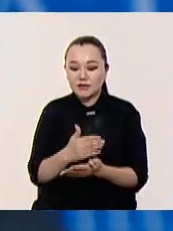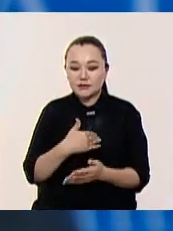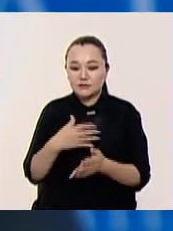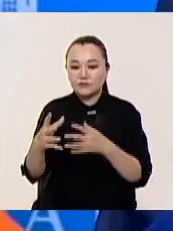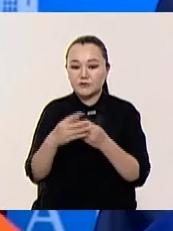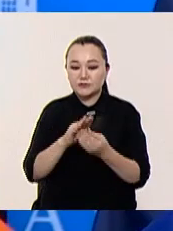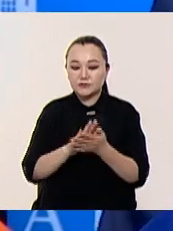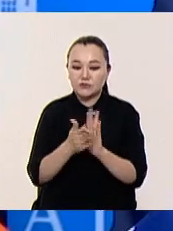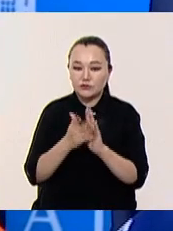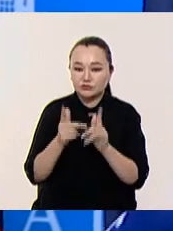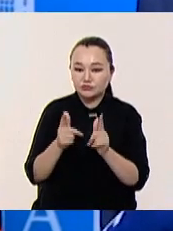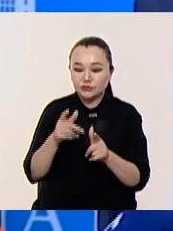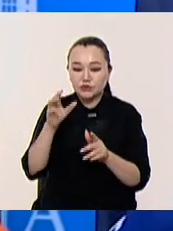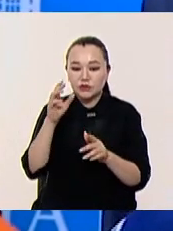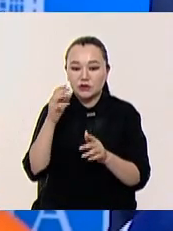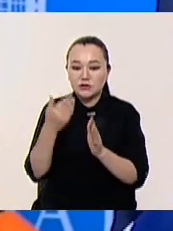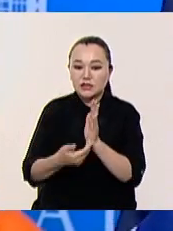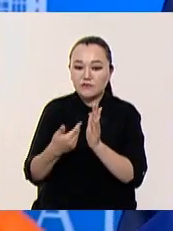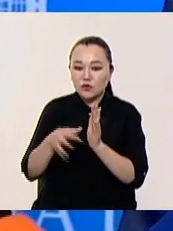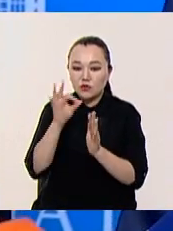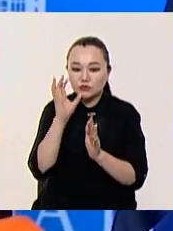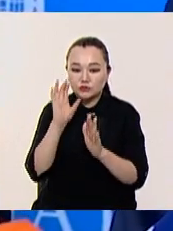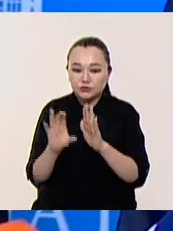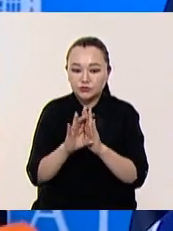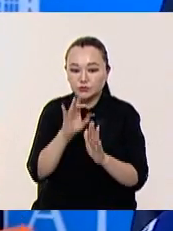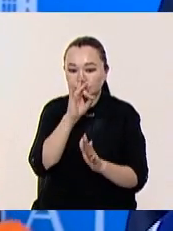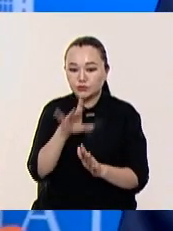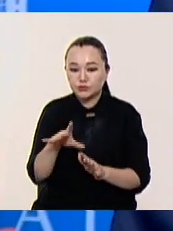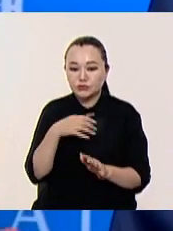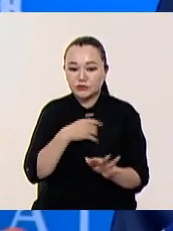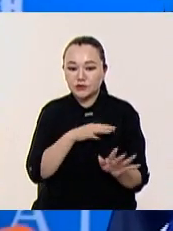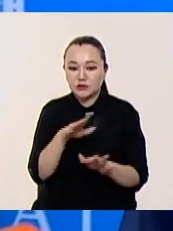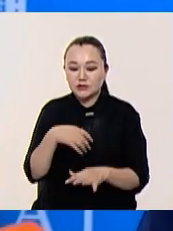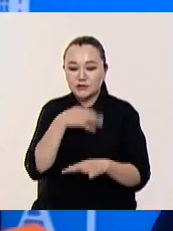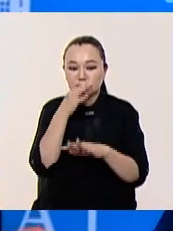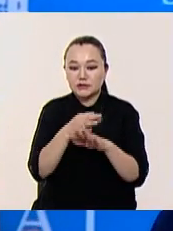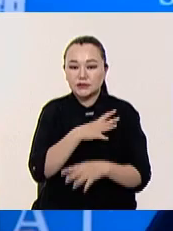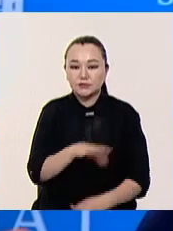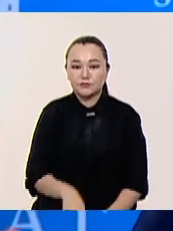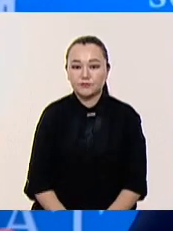ақылдаспаймыз. Ол кісімен ондай ешқандай шаралар жоқ. Мен өйтіп айтқан жоқпын.